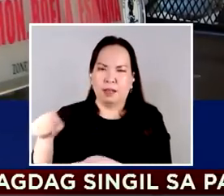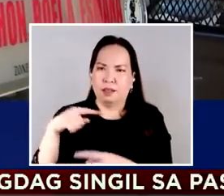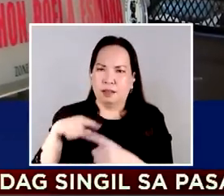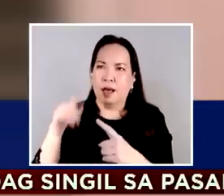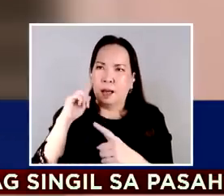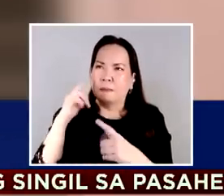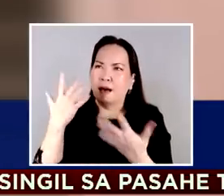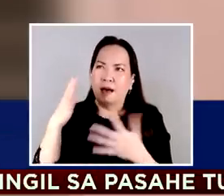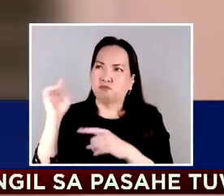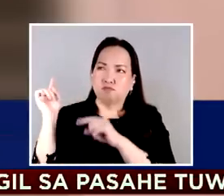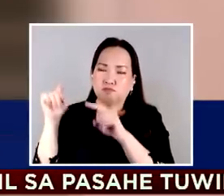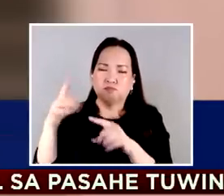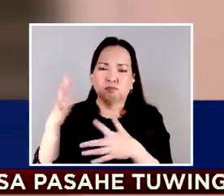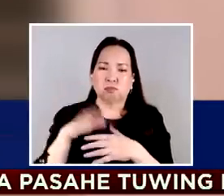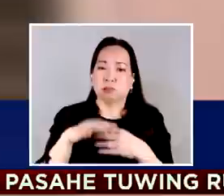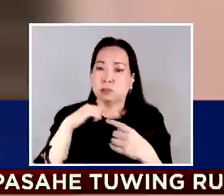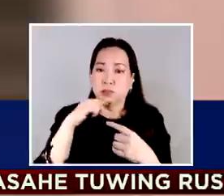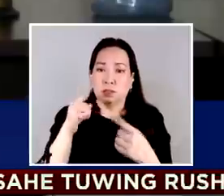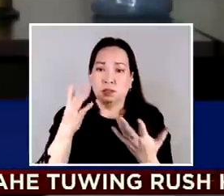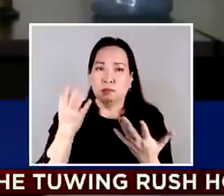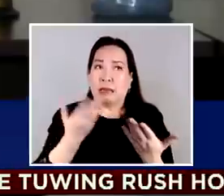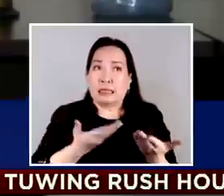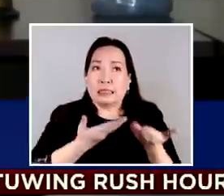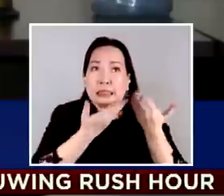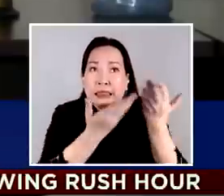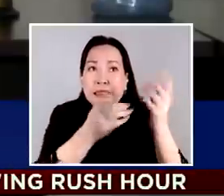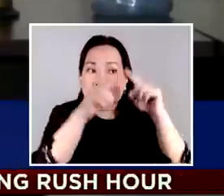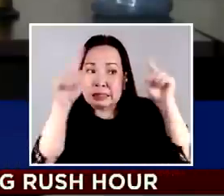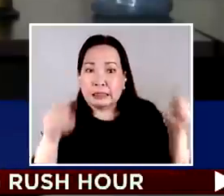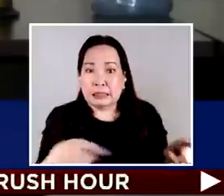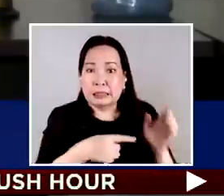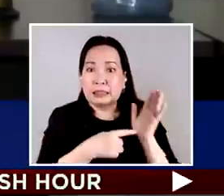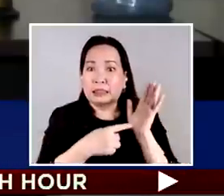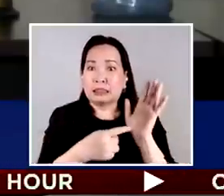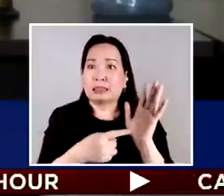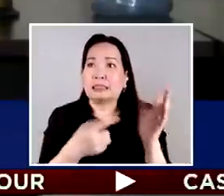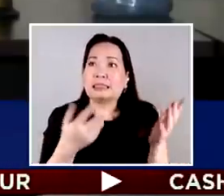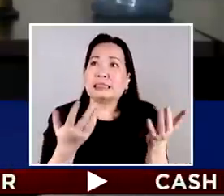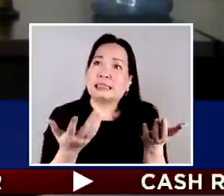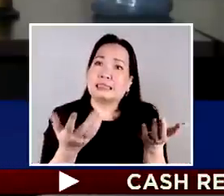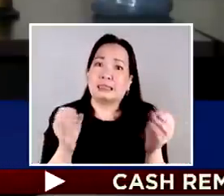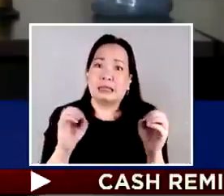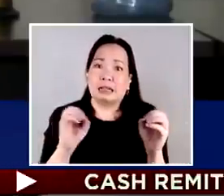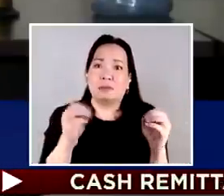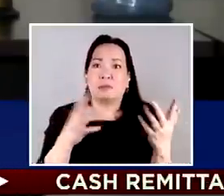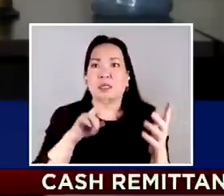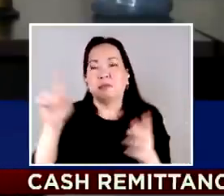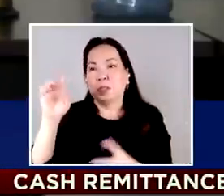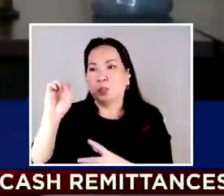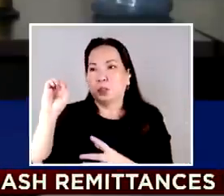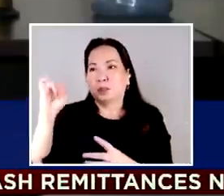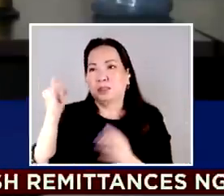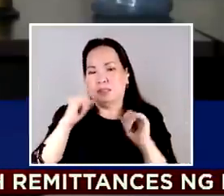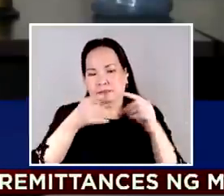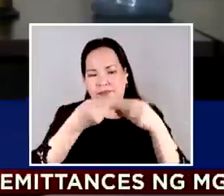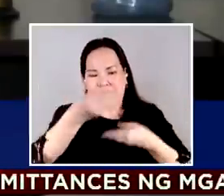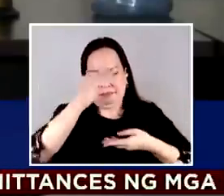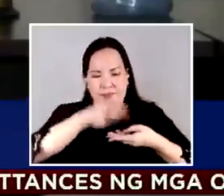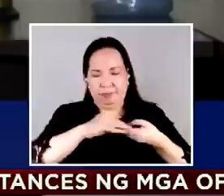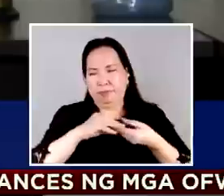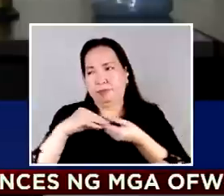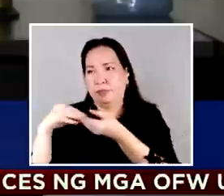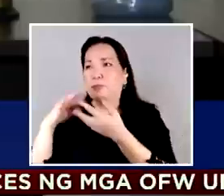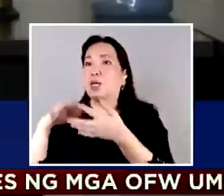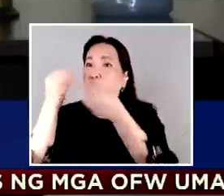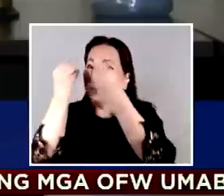walang nangyaring pagsisilbi ng sabina. Okay, uuwi rin talaga ng ano yun, ng taga DOJ. Basta pinaalam lang niya rito